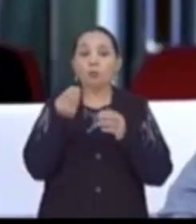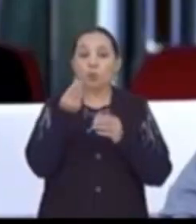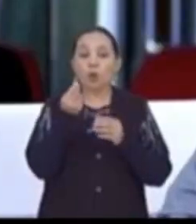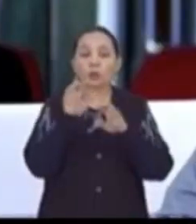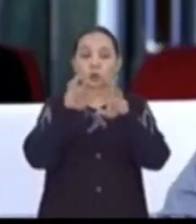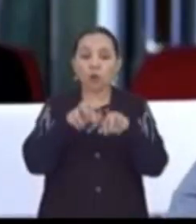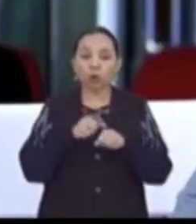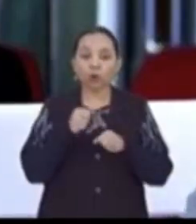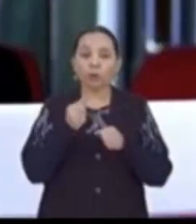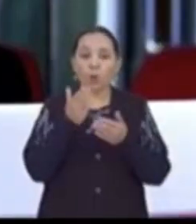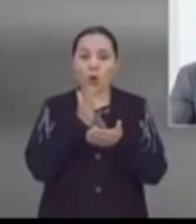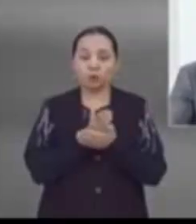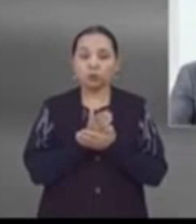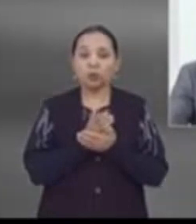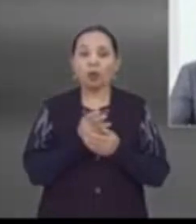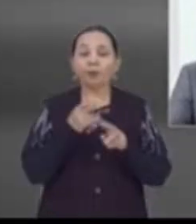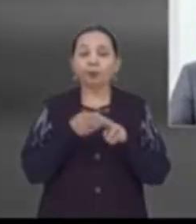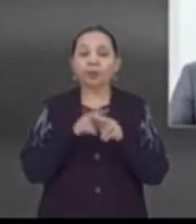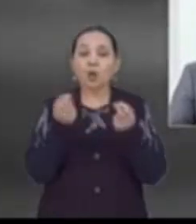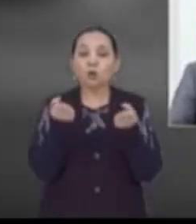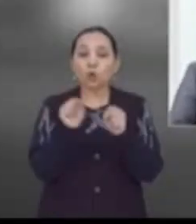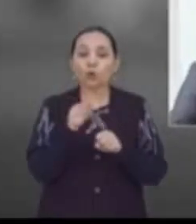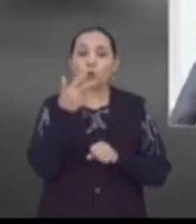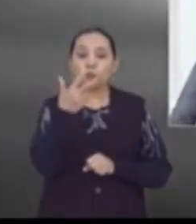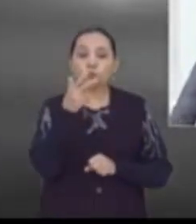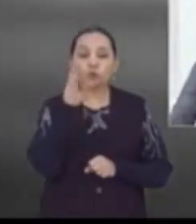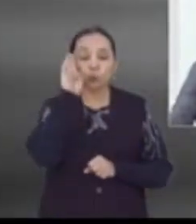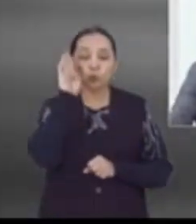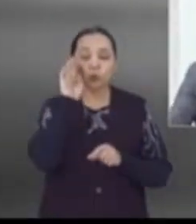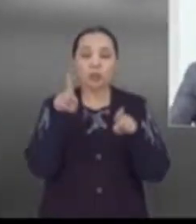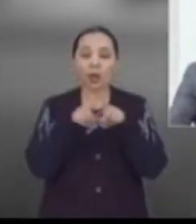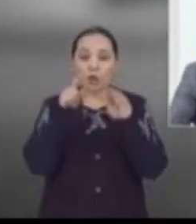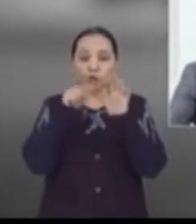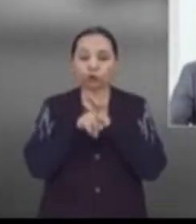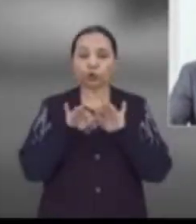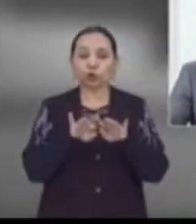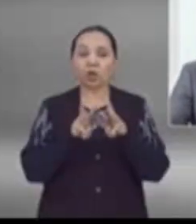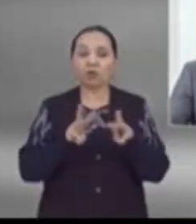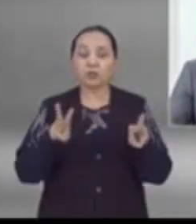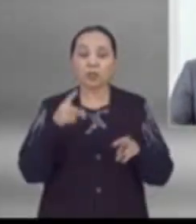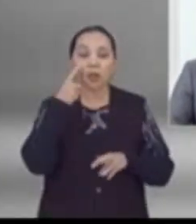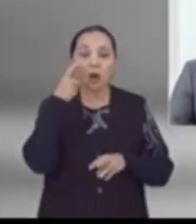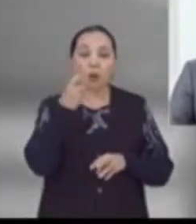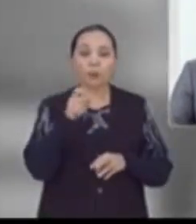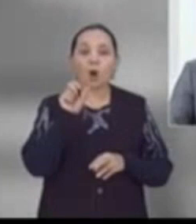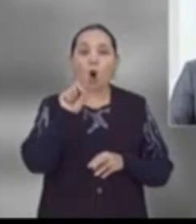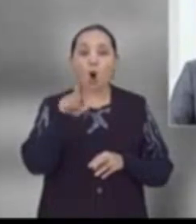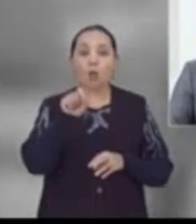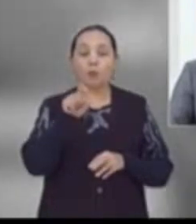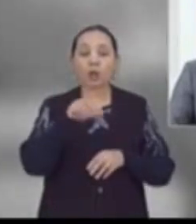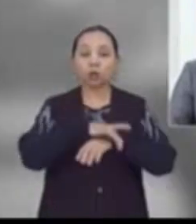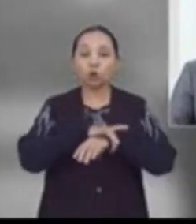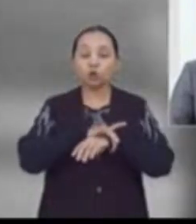пулларни тортиб олишаётган экан. Талончга айланган 3 мушкетёр ҳақида Ички ишлар вазирлиги хабар қилди. Olmaliq,